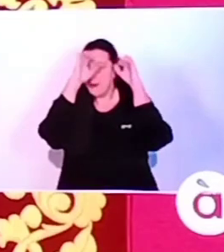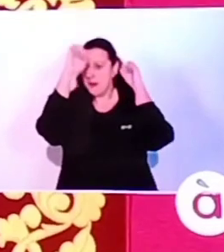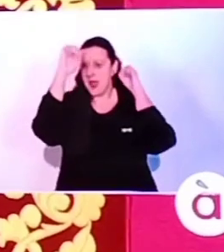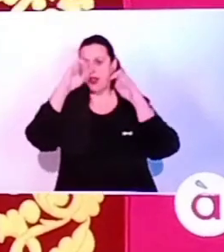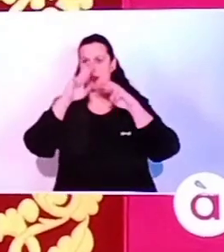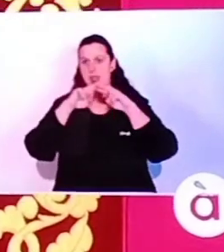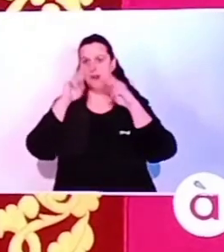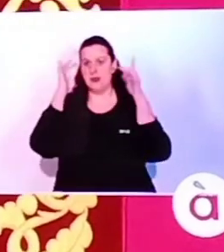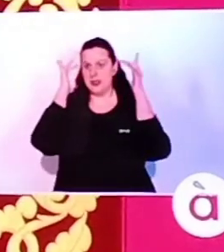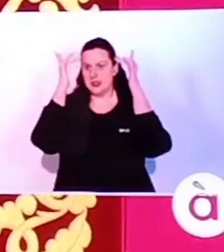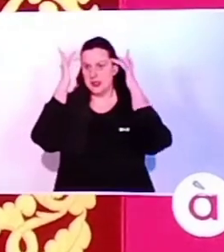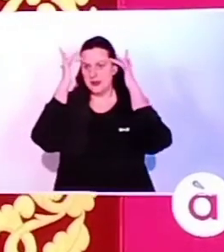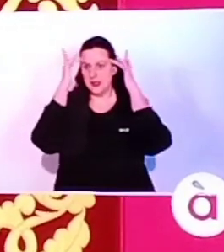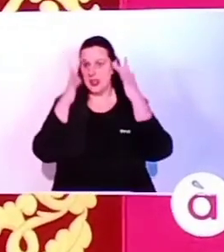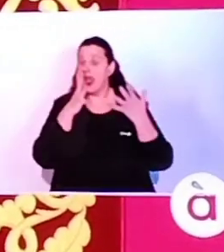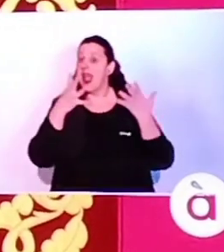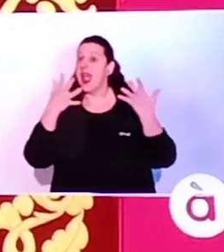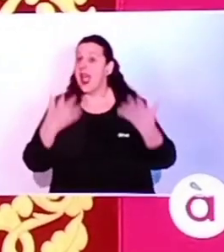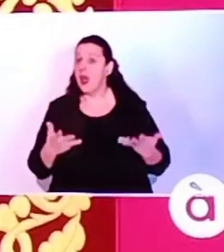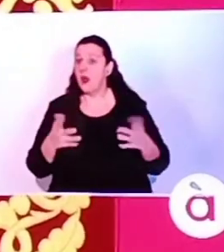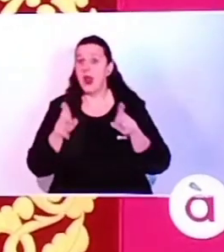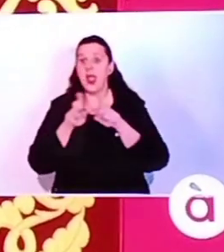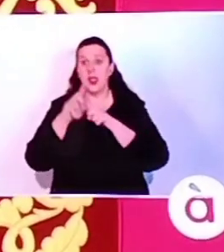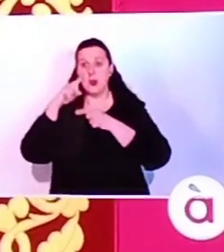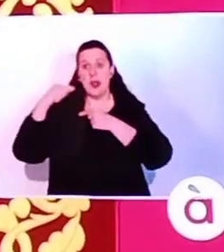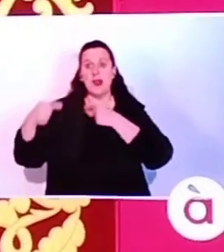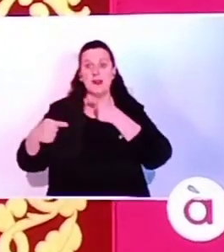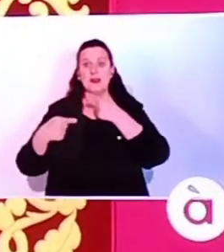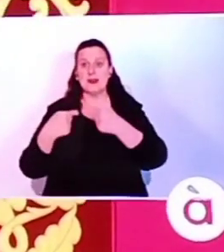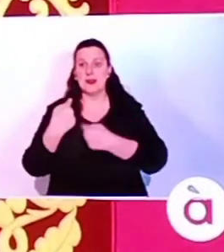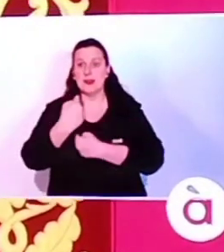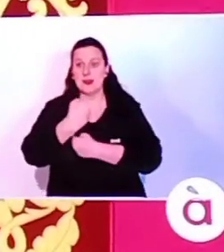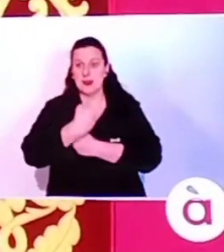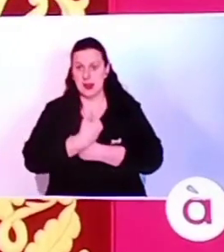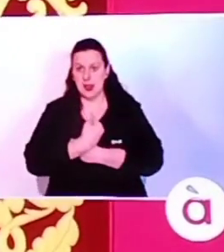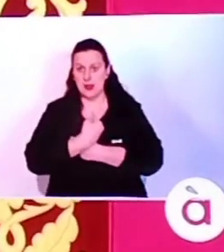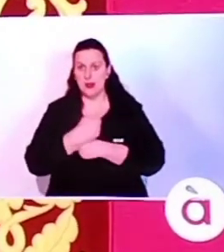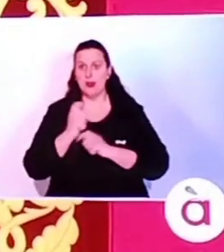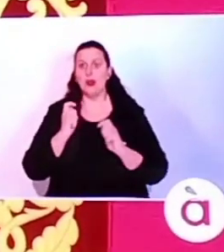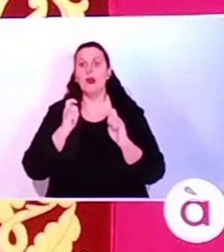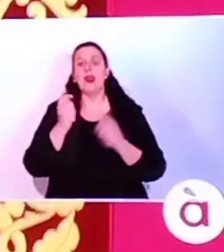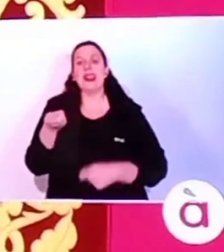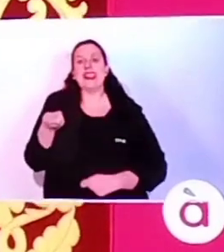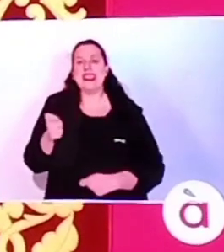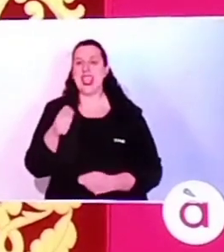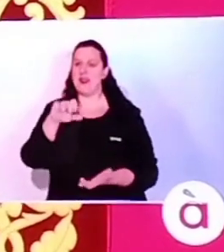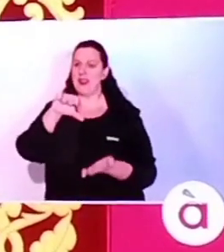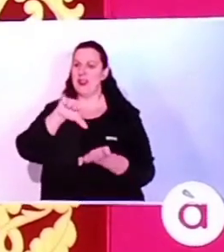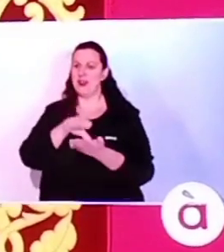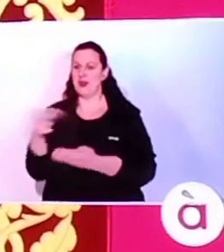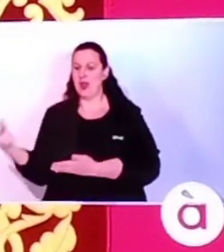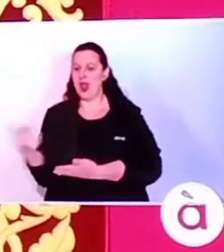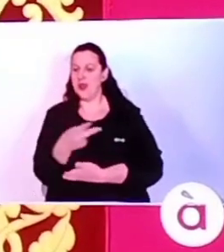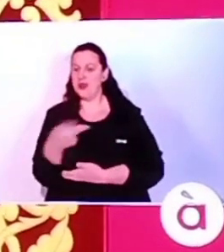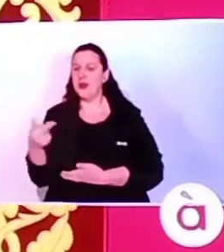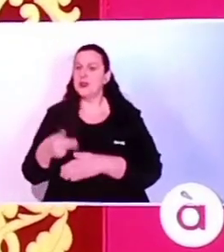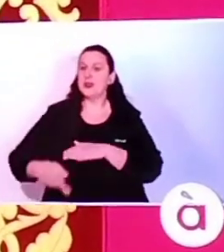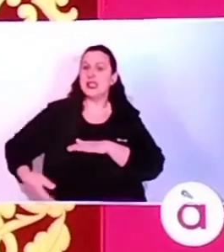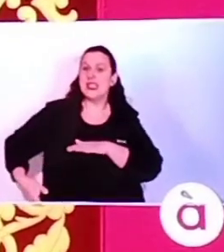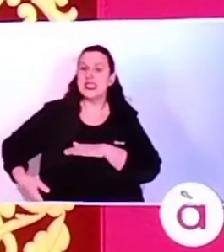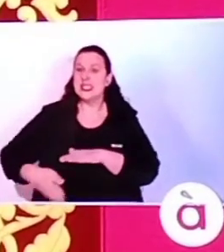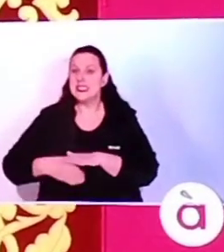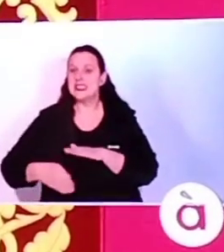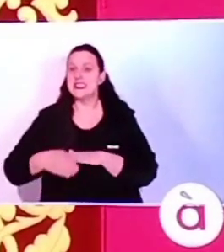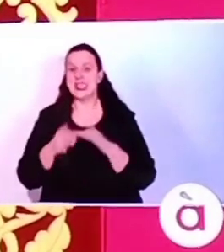fallera. Ara, com mana la tradició, vos faig entrega de les claus de la ciutat per a que sigueu les